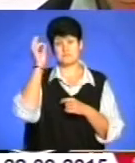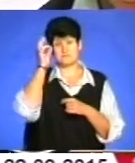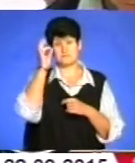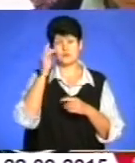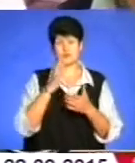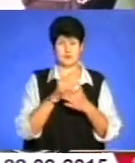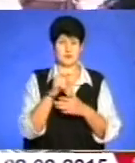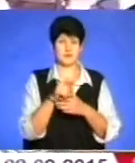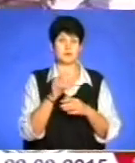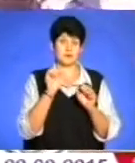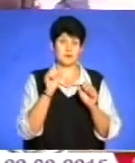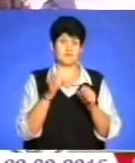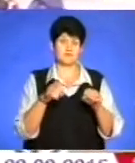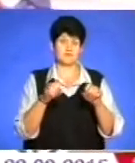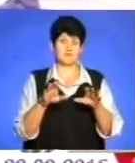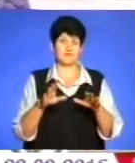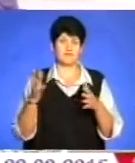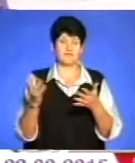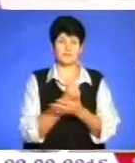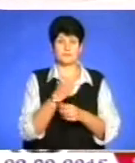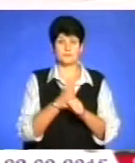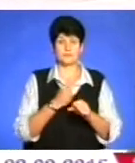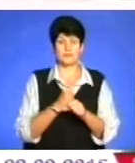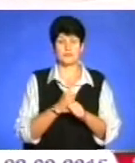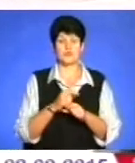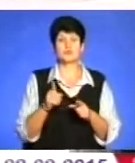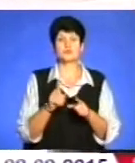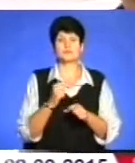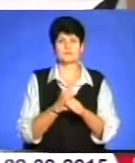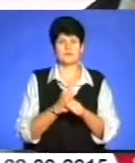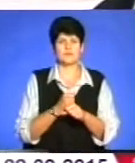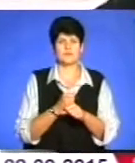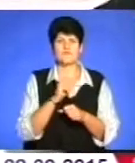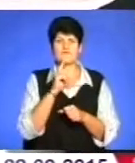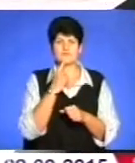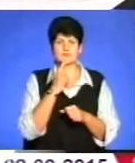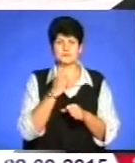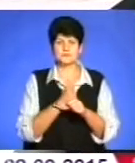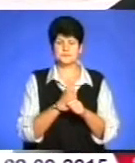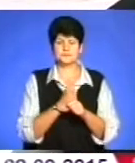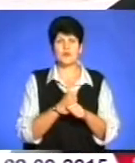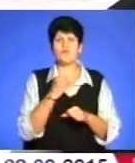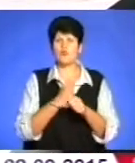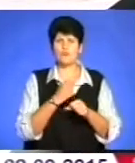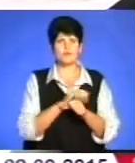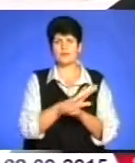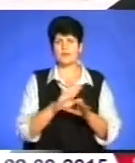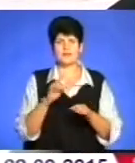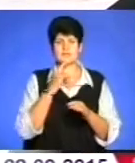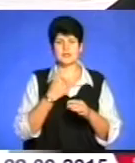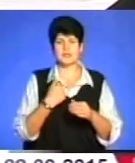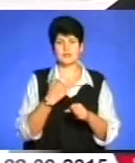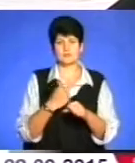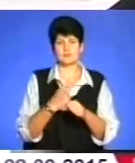така штука, і вирішив собі зробити. Які матеріали використовували? Чи важкий він в роботі? Ну, в роботі не дуже важкий, я його зробив